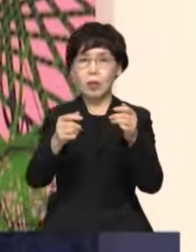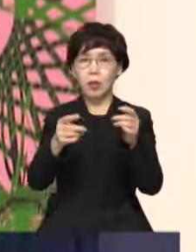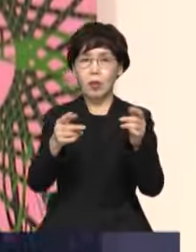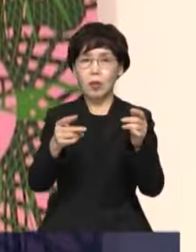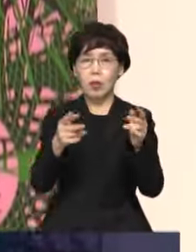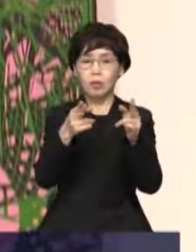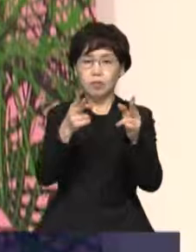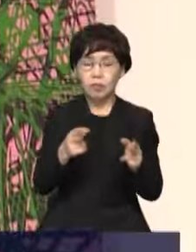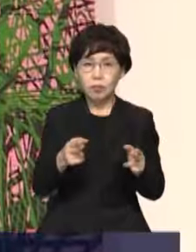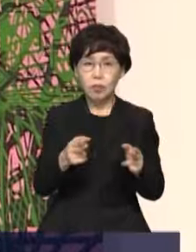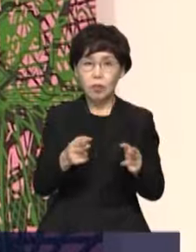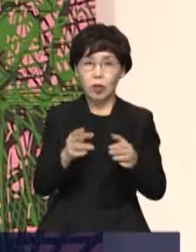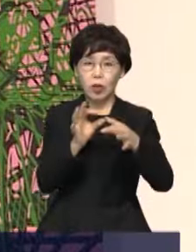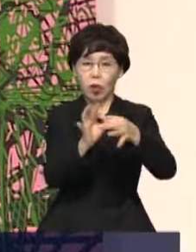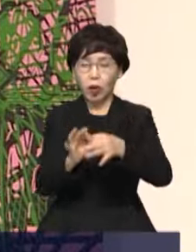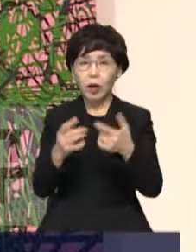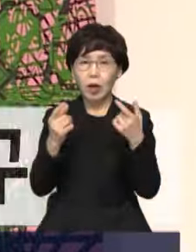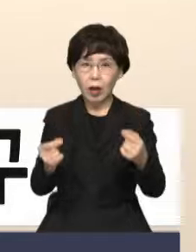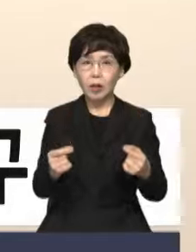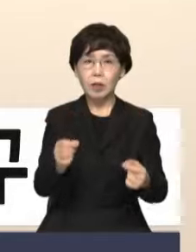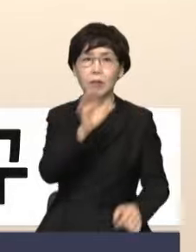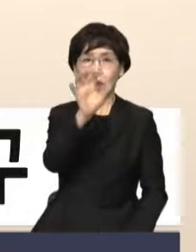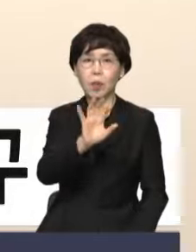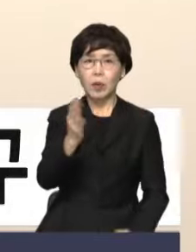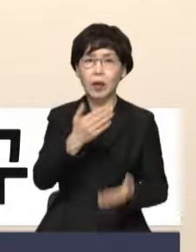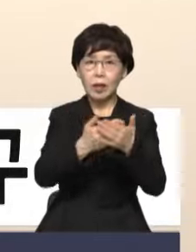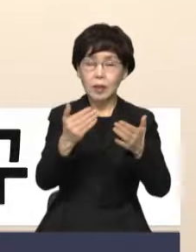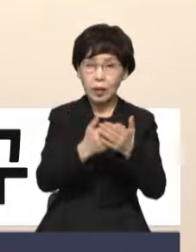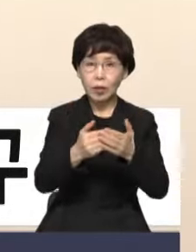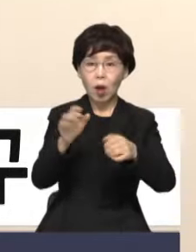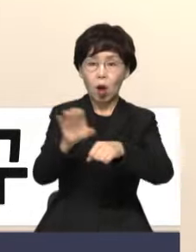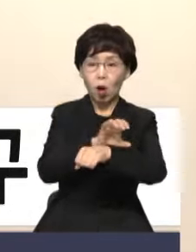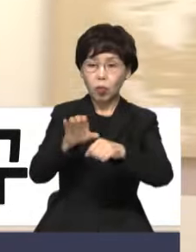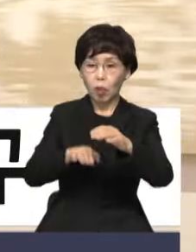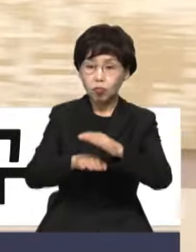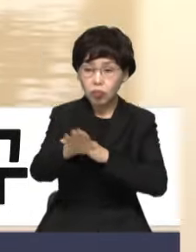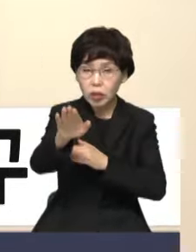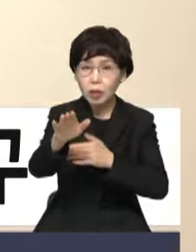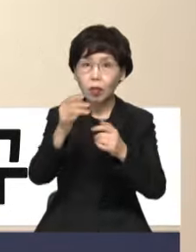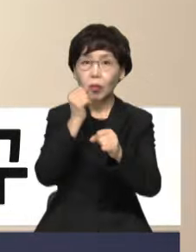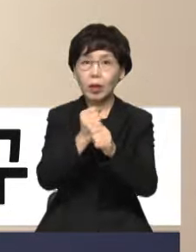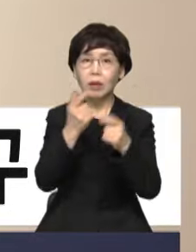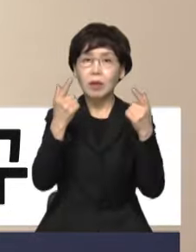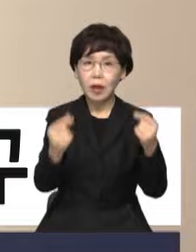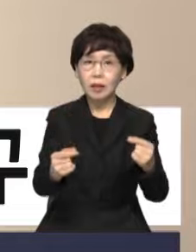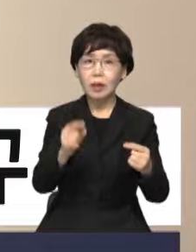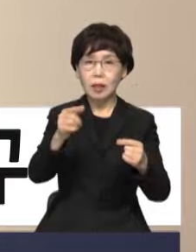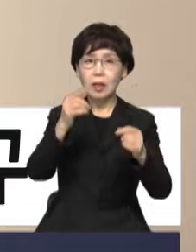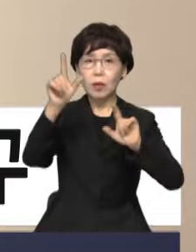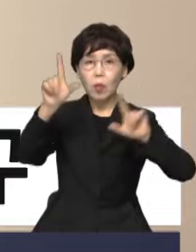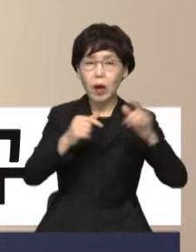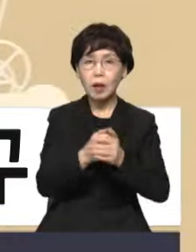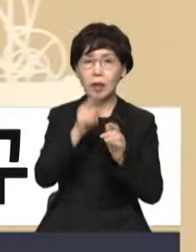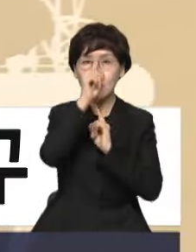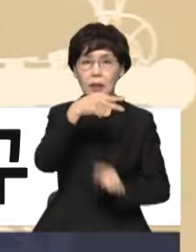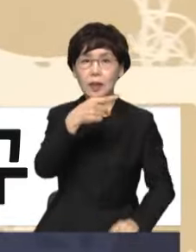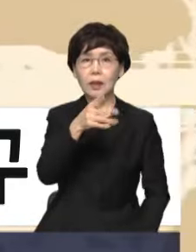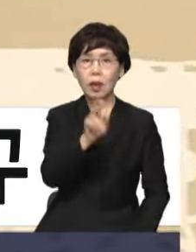반복되는 선과 도형. 컴퓨터 그래픽으로 출력한 것 같은 이 기하학적 추상은 이상남 작가의